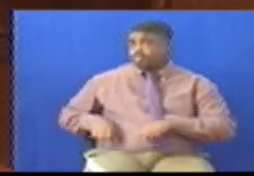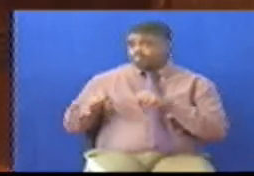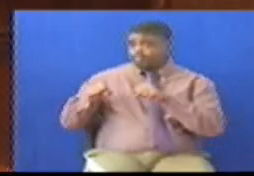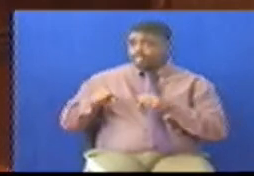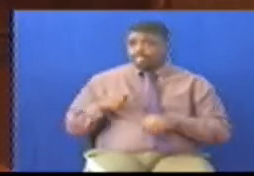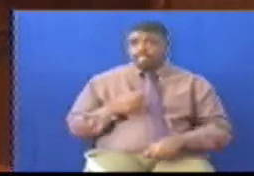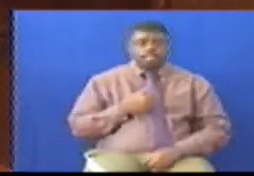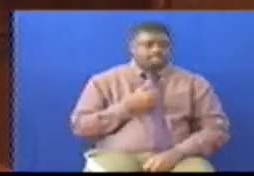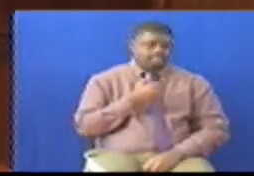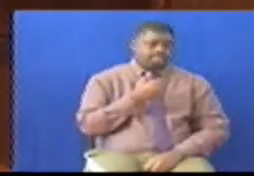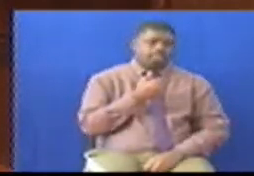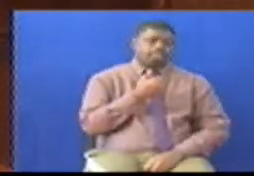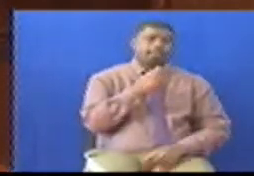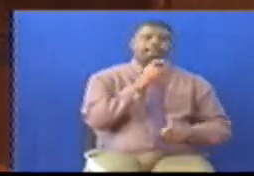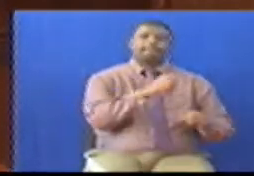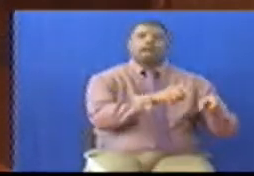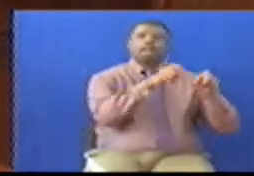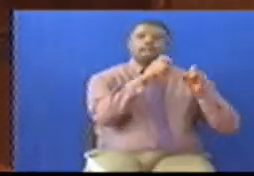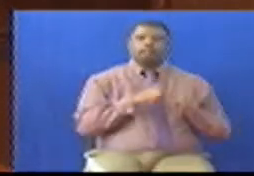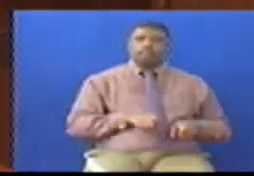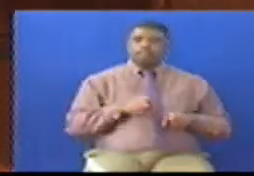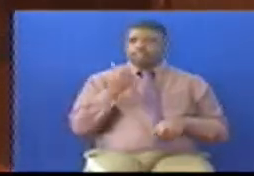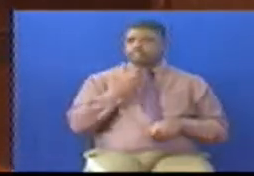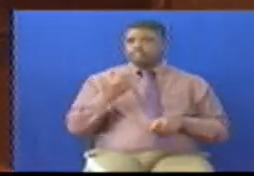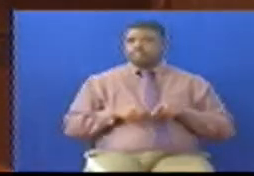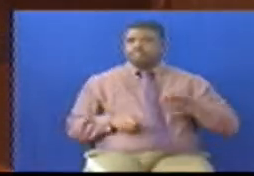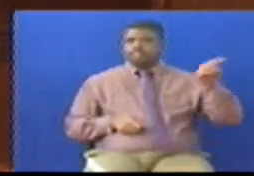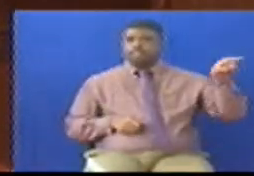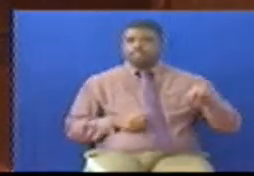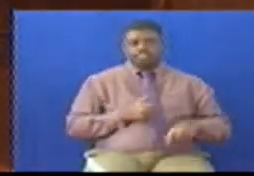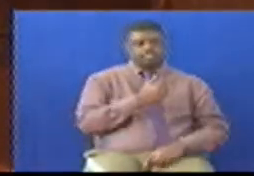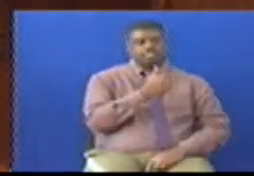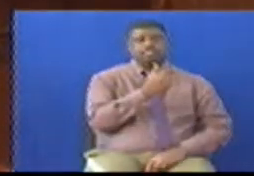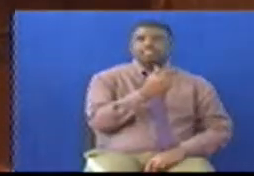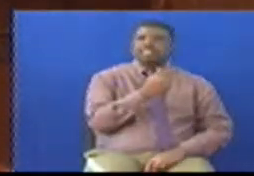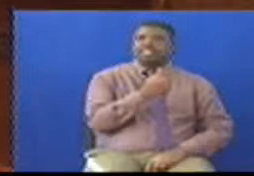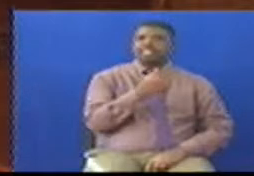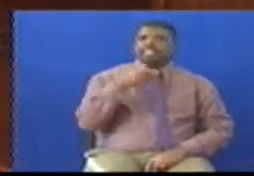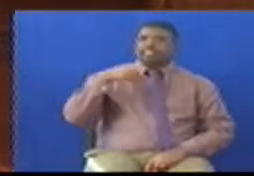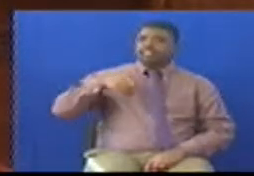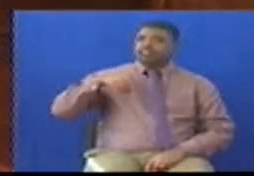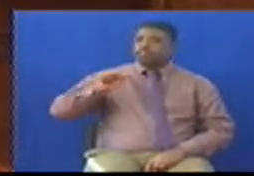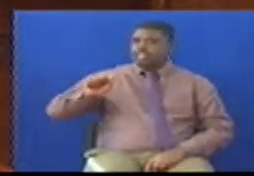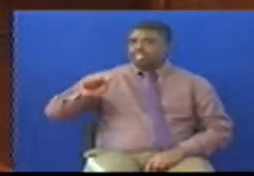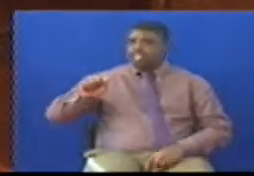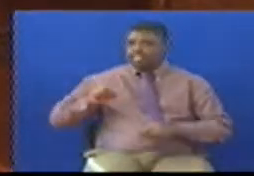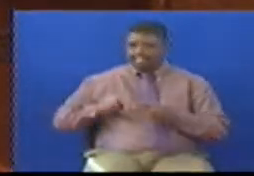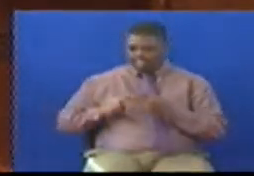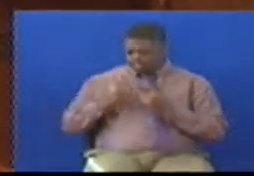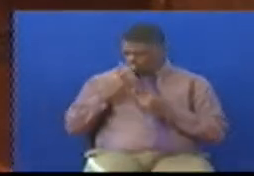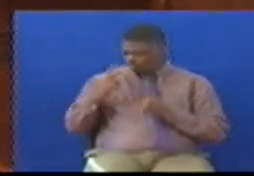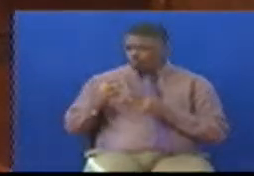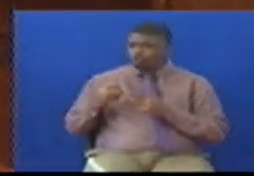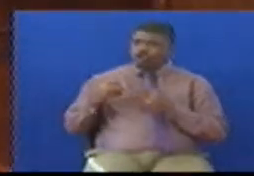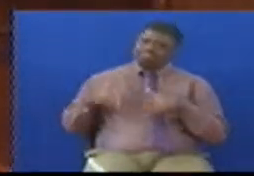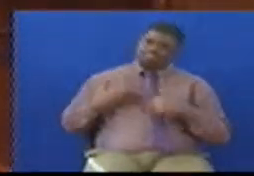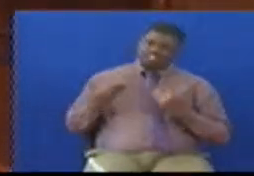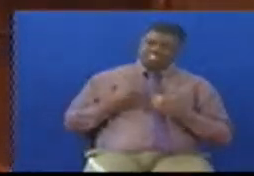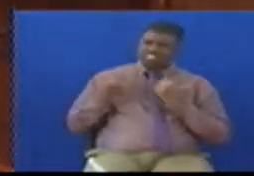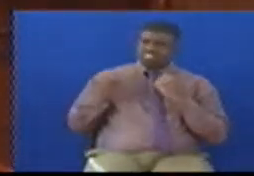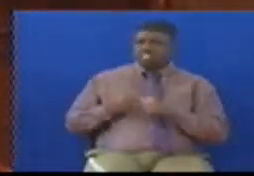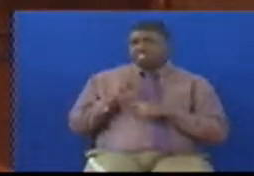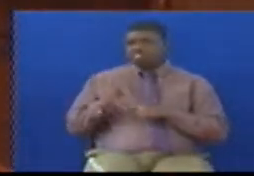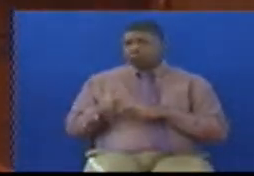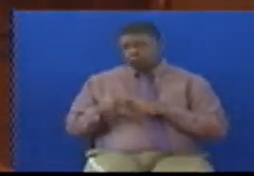bandari Tanzania, ambapo napo tunafarijika kuona kwamba kuna jitihada kubwa zinazoendelea